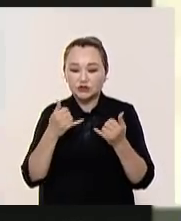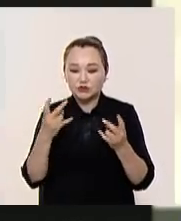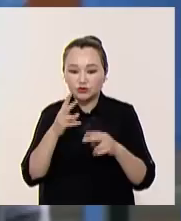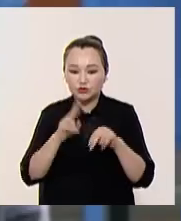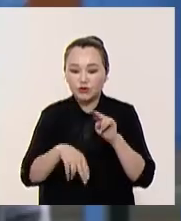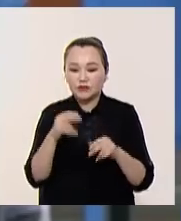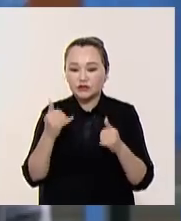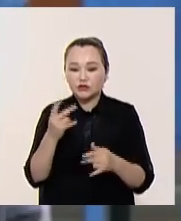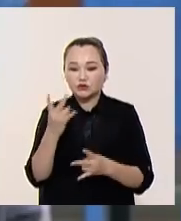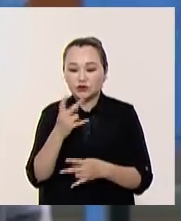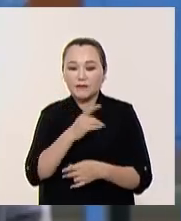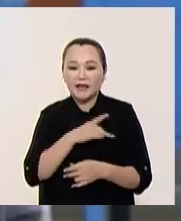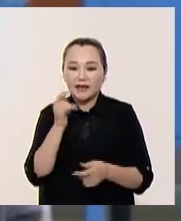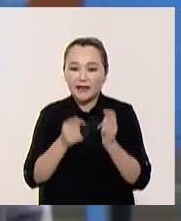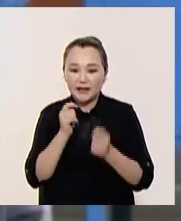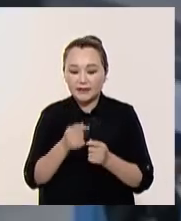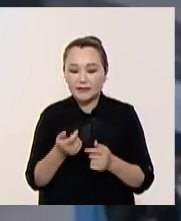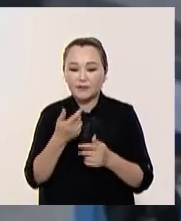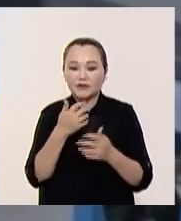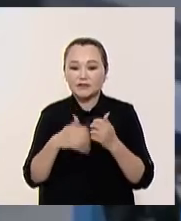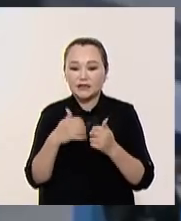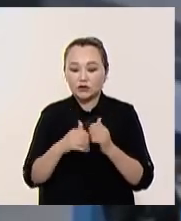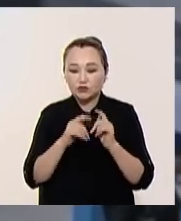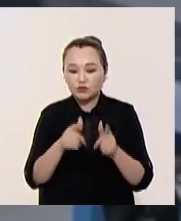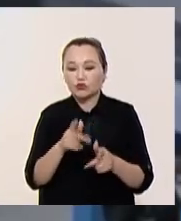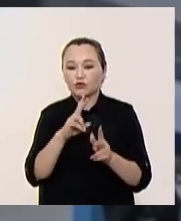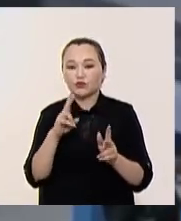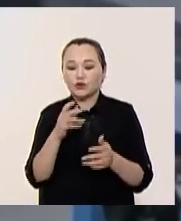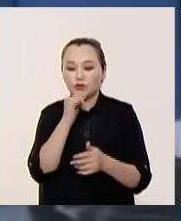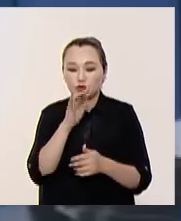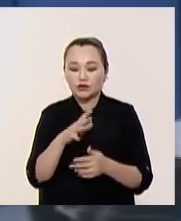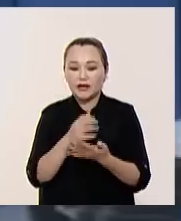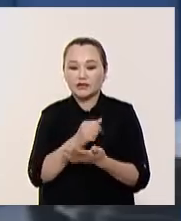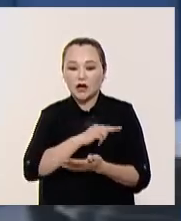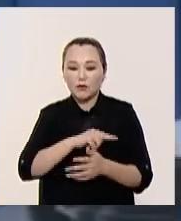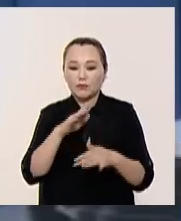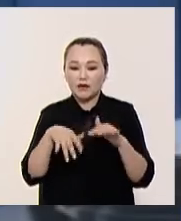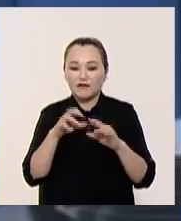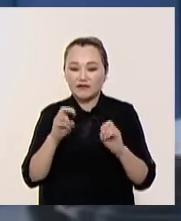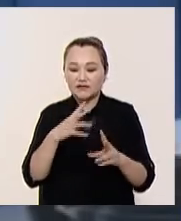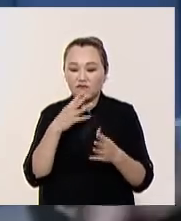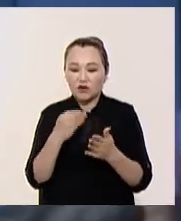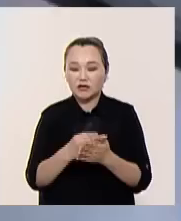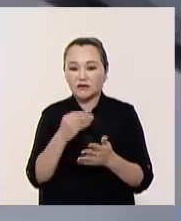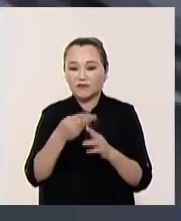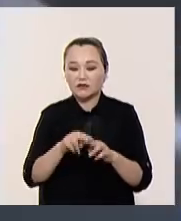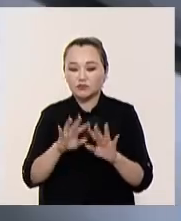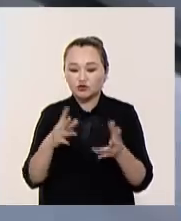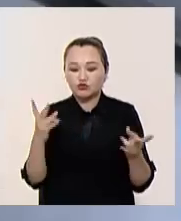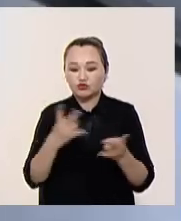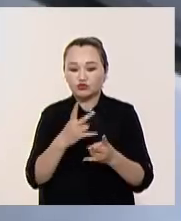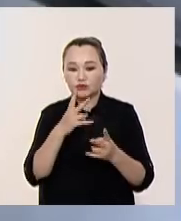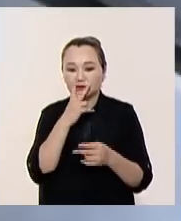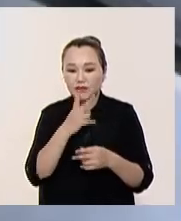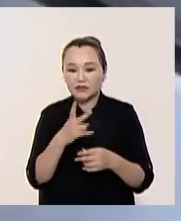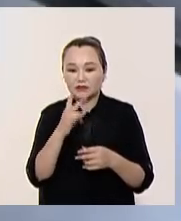нужно белить. Есть среди нетрудоустроенных и те, кто не может найти работу по профессии. В этом случае надо ориентироваться